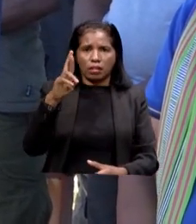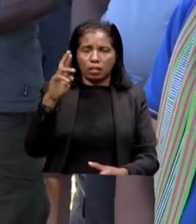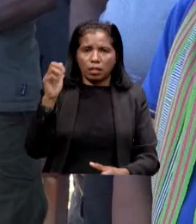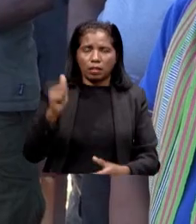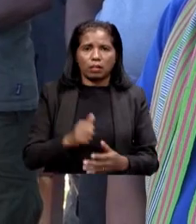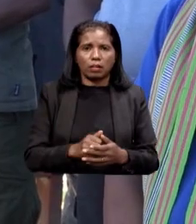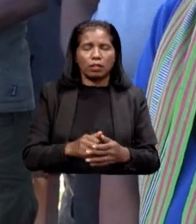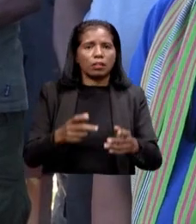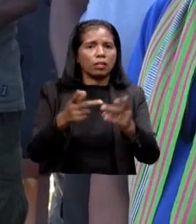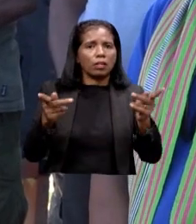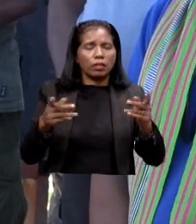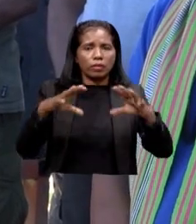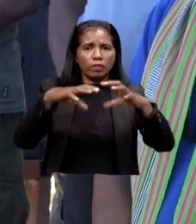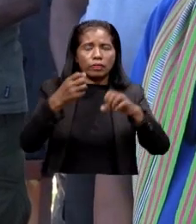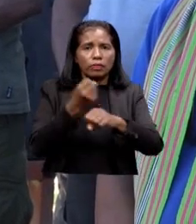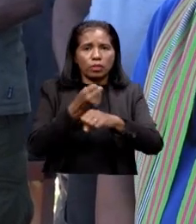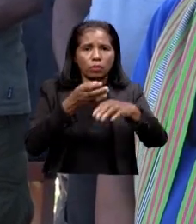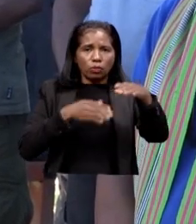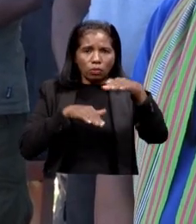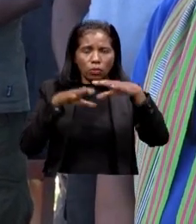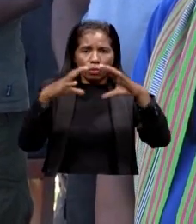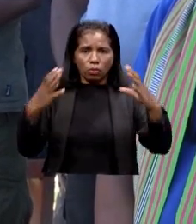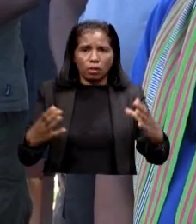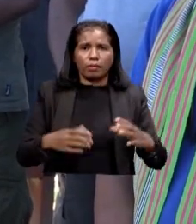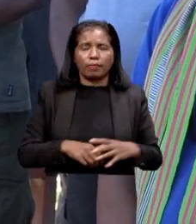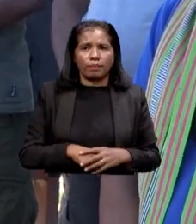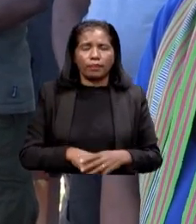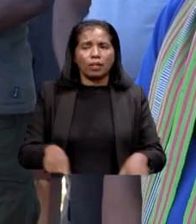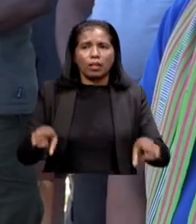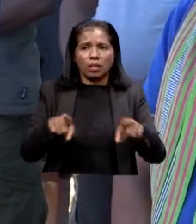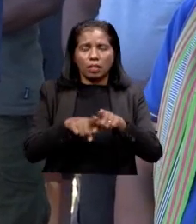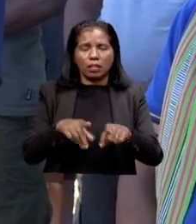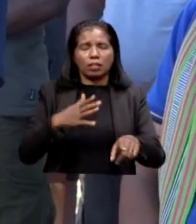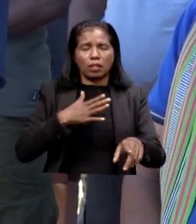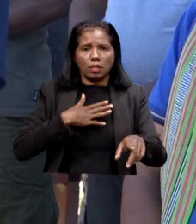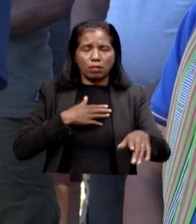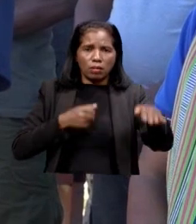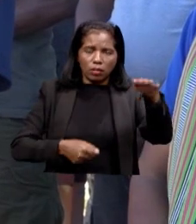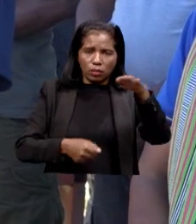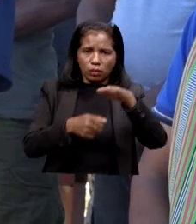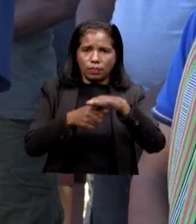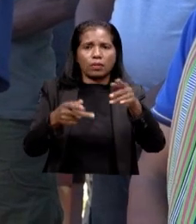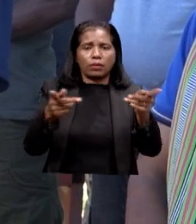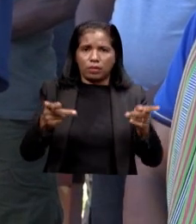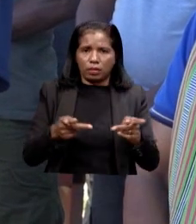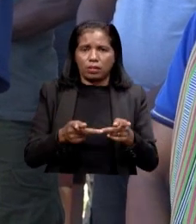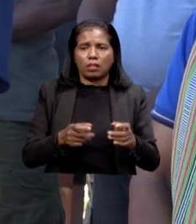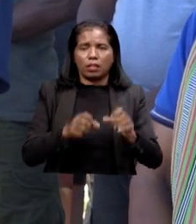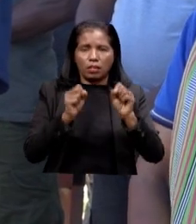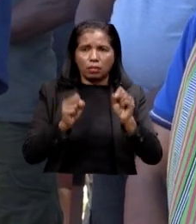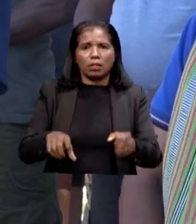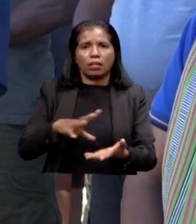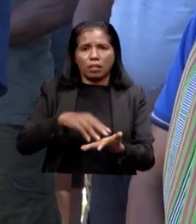Ia fatu kua koi. Maksai hauna sekolah ba gerilya hudi bele